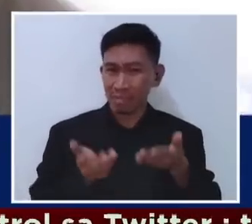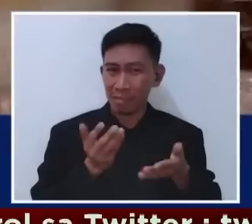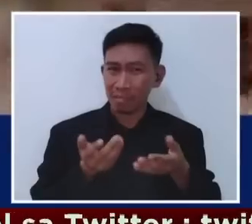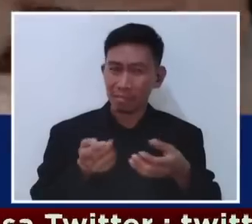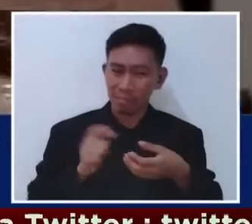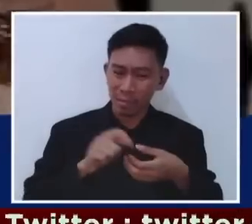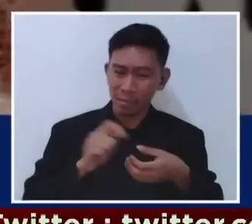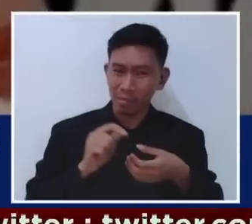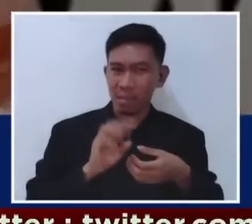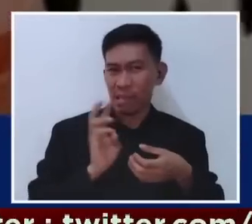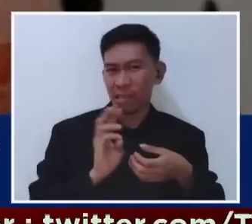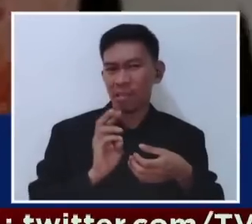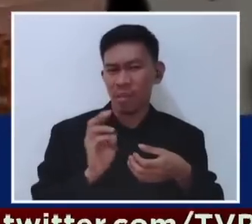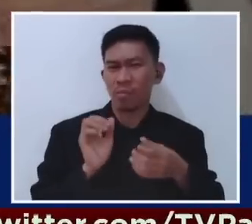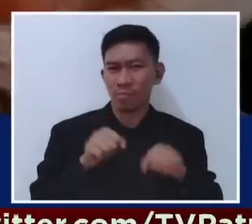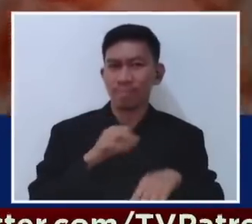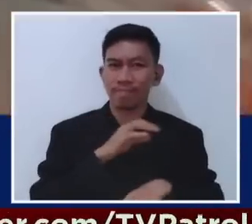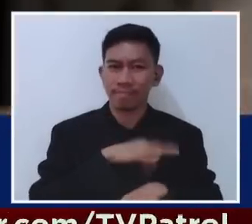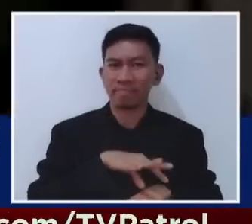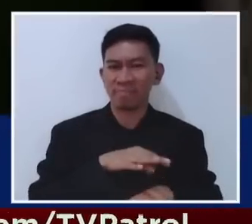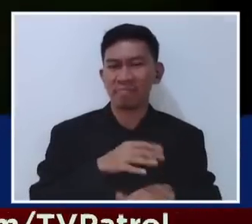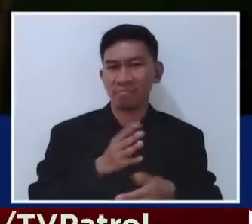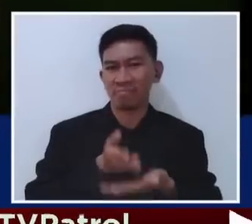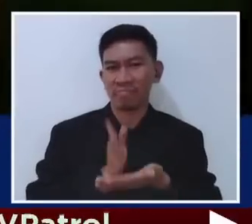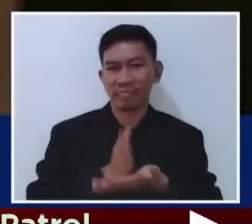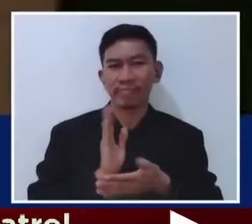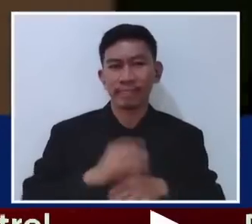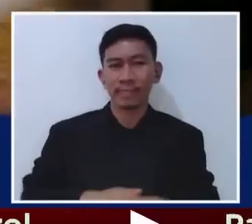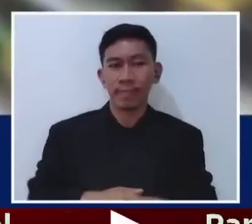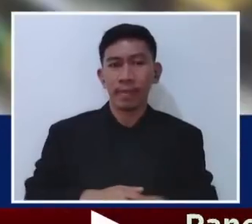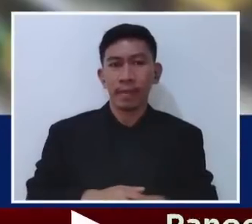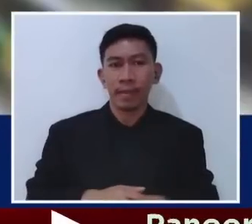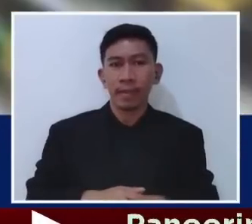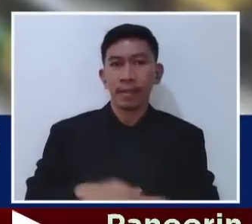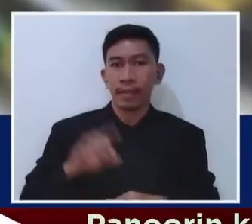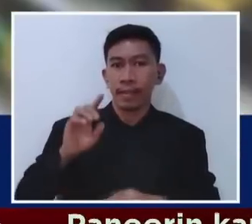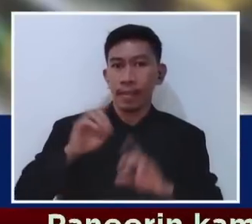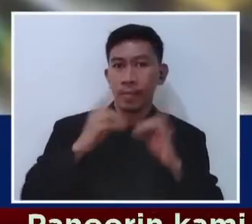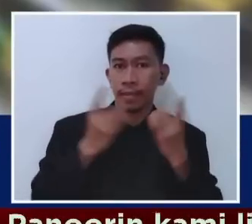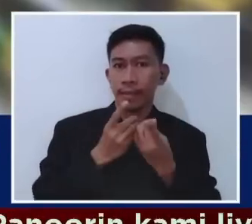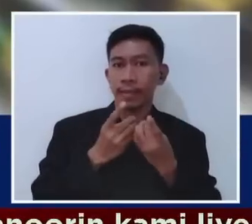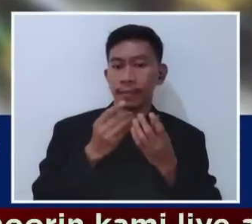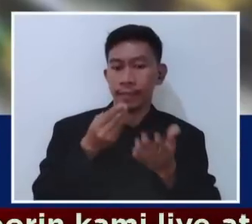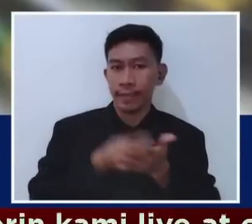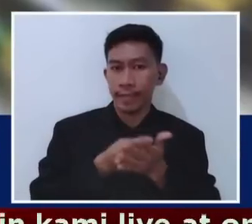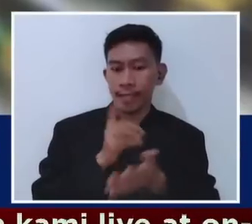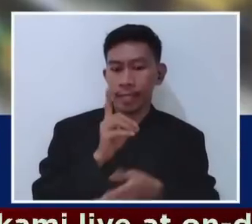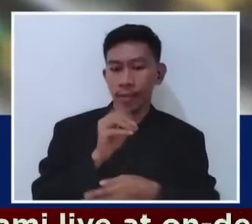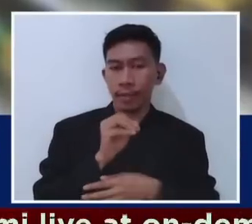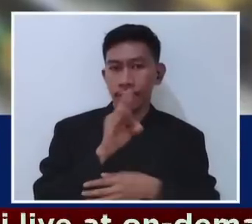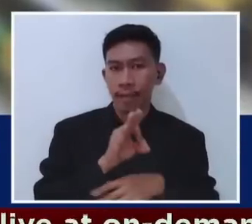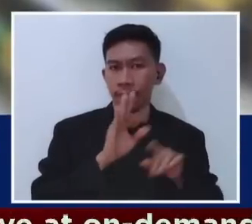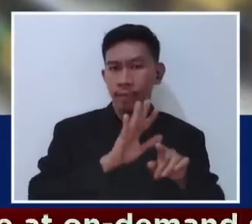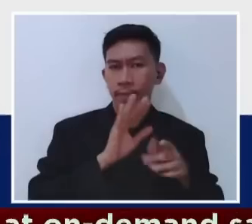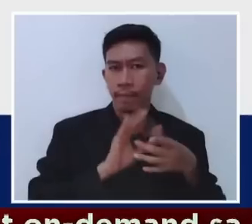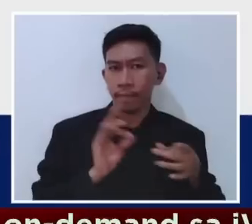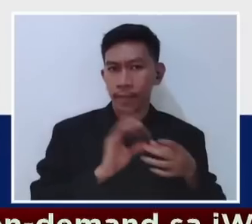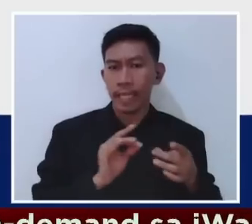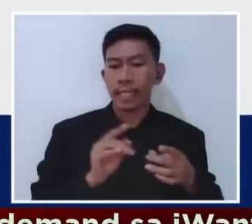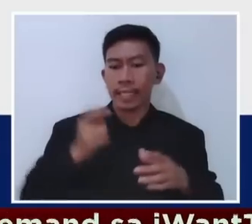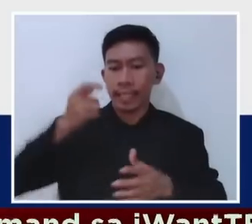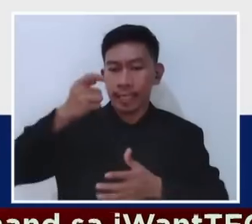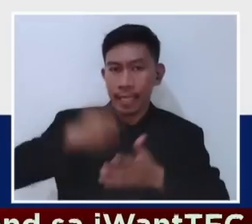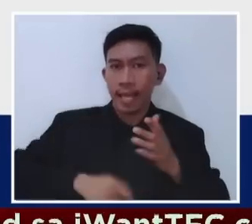rin kahit konti. Ayon sa Department of Finance o DOF, sa ilalim ng panukalang tax program,